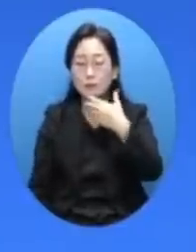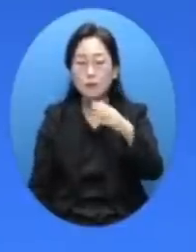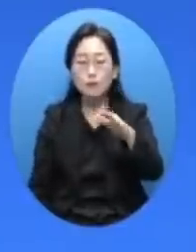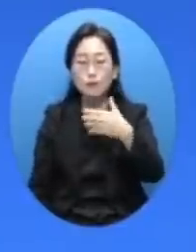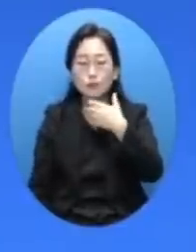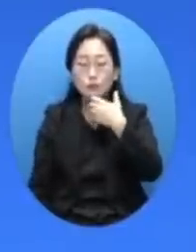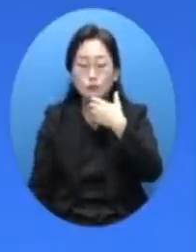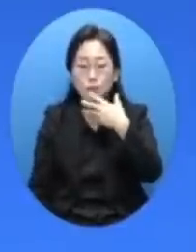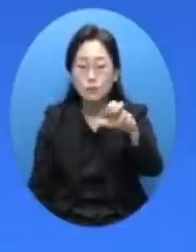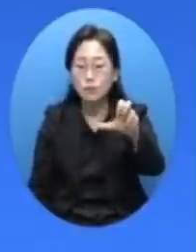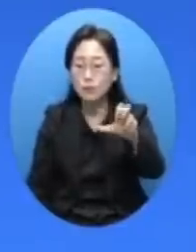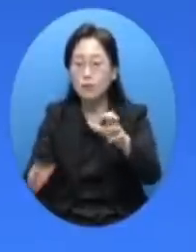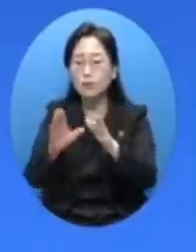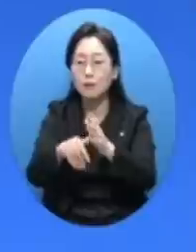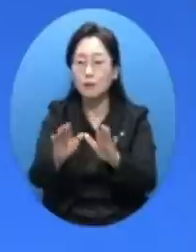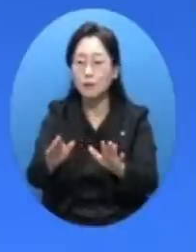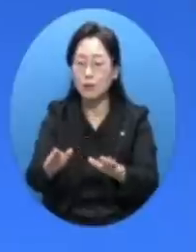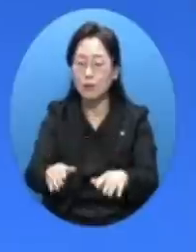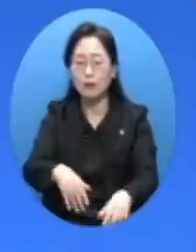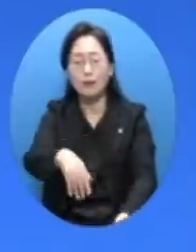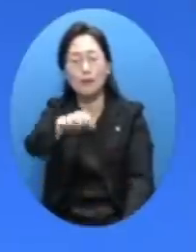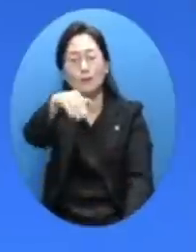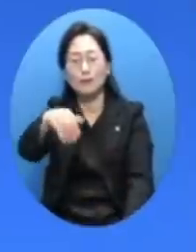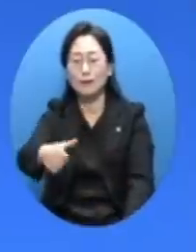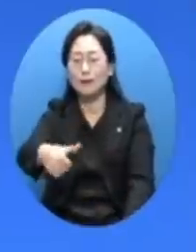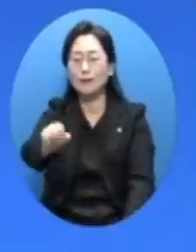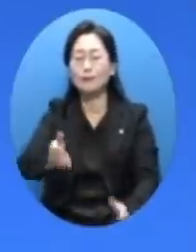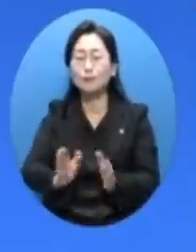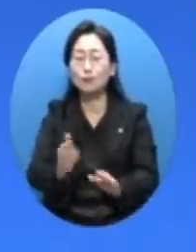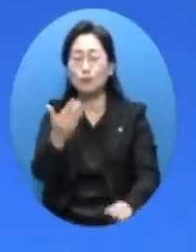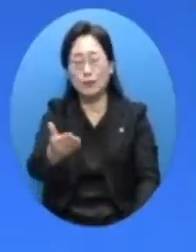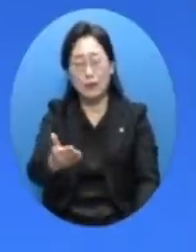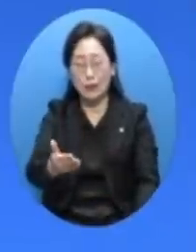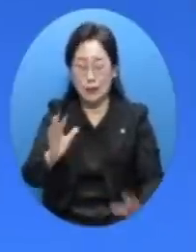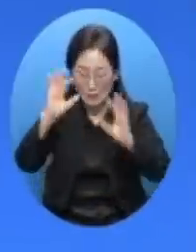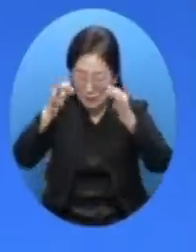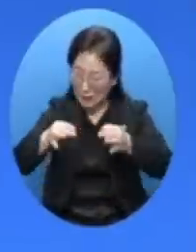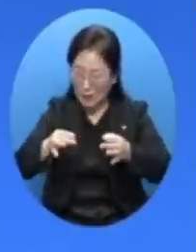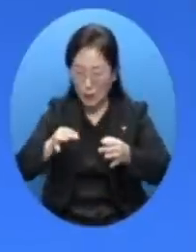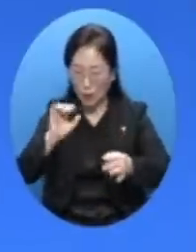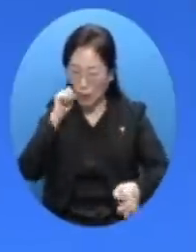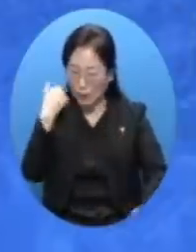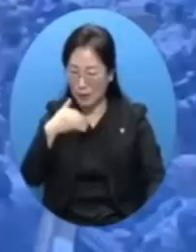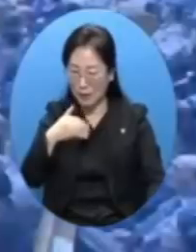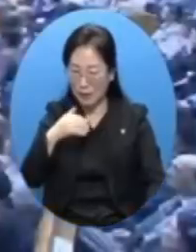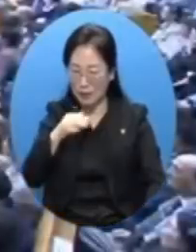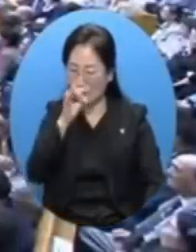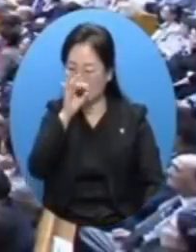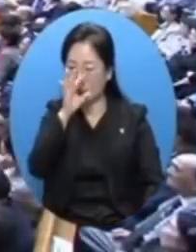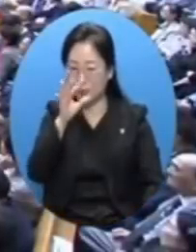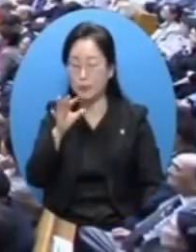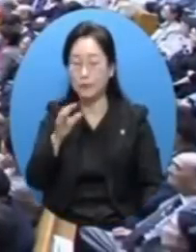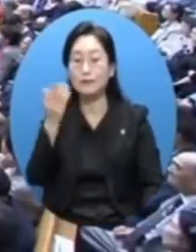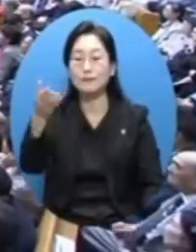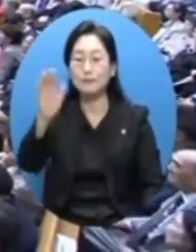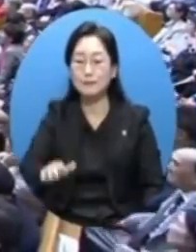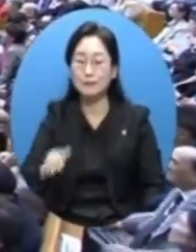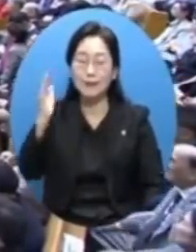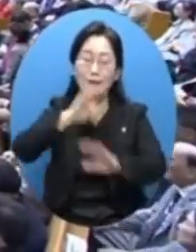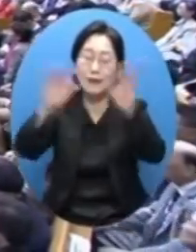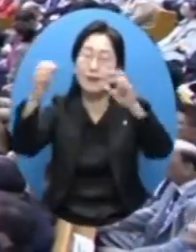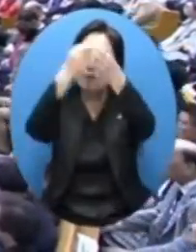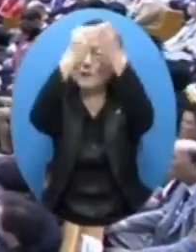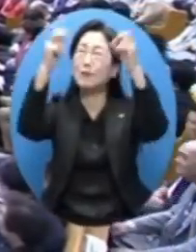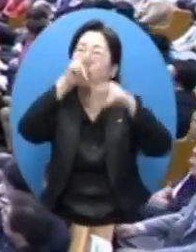굽어지는데 아리랑 할 수 있다는 것은 사실 불가능한 일이었습니다. 내 자신을 바라보면 불가능이지만 그가 하늘의 별을